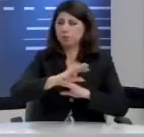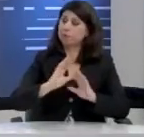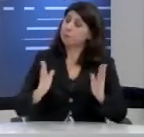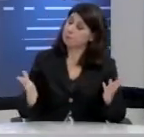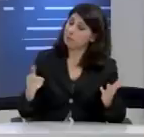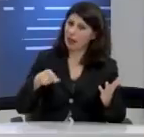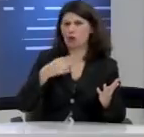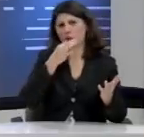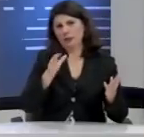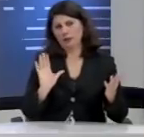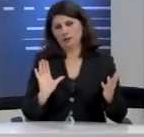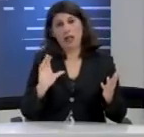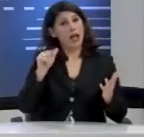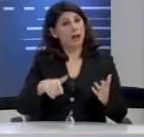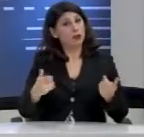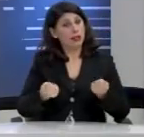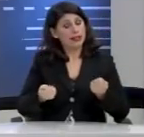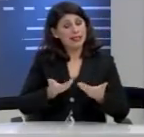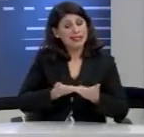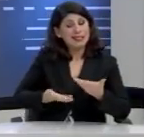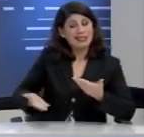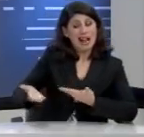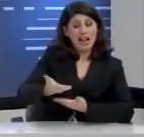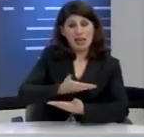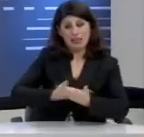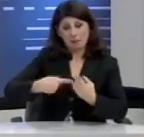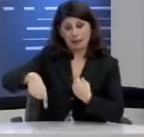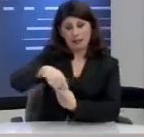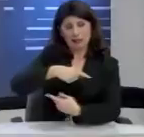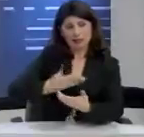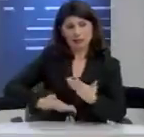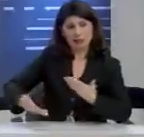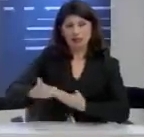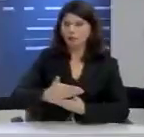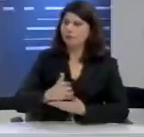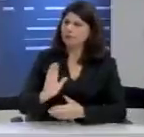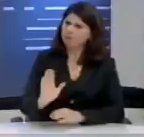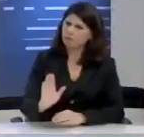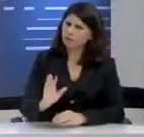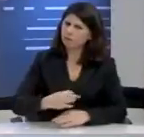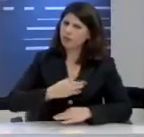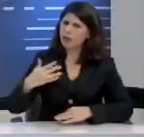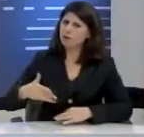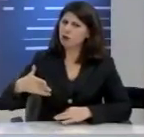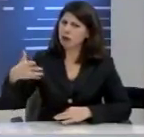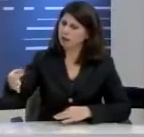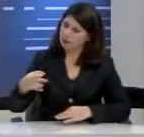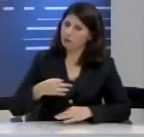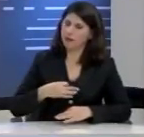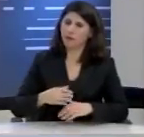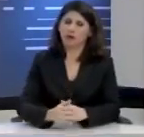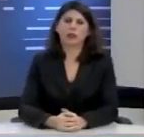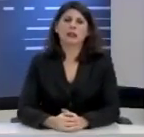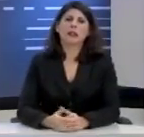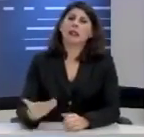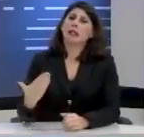Μάλιστα. Ότι έχει γίνει συναλλαγή μεταξύ μας. Για πείτε μου κάτι, κύριε Μητσοτάκη. Αφού κάναμε